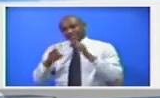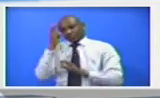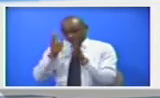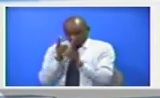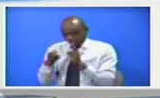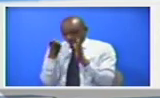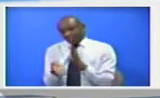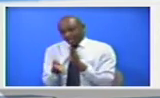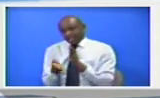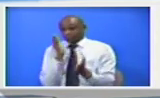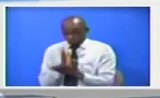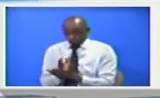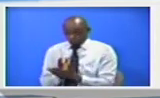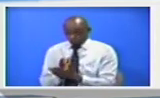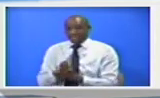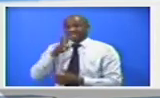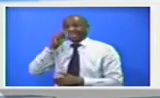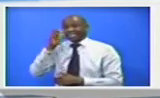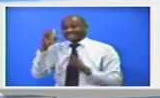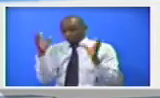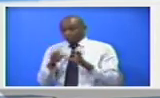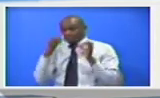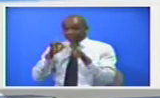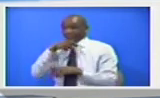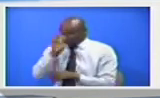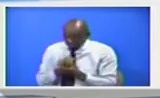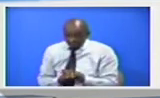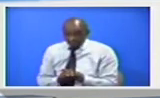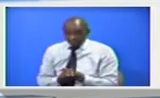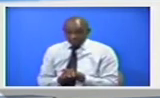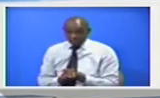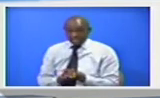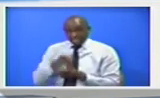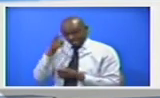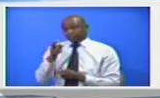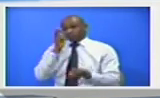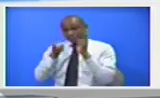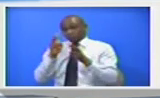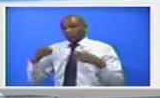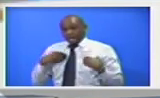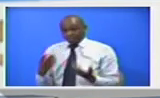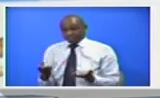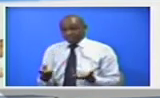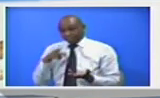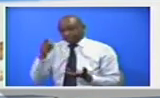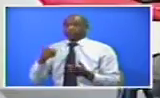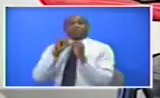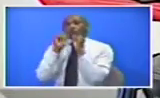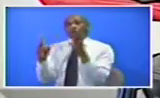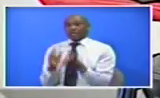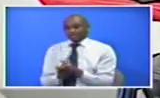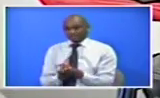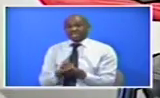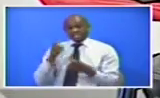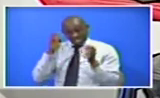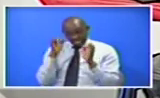Naam. Kama NASA hawatapitisha hiyo idadi ya mawaziri 22. Watakuwa sawa. Yes, yes.